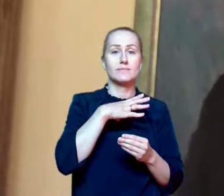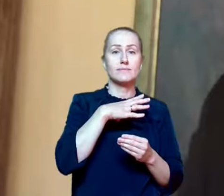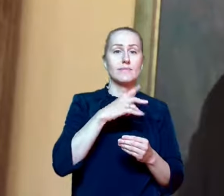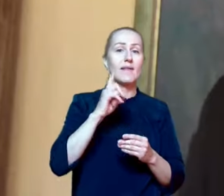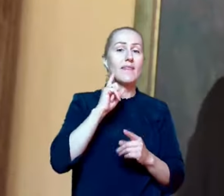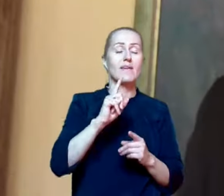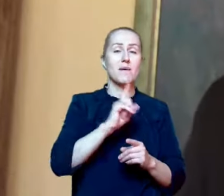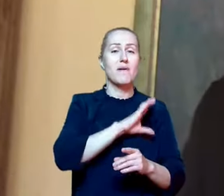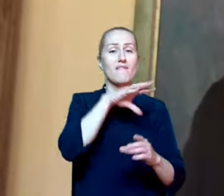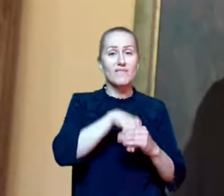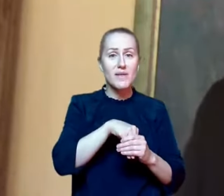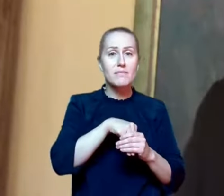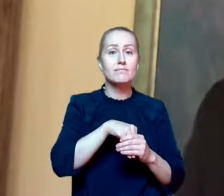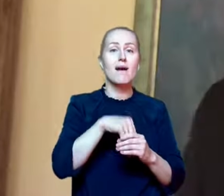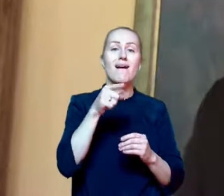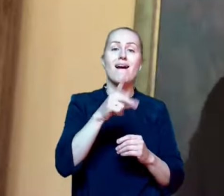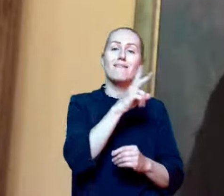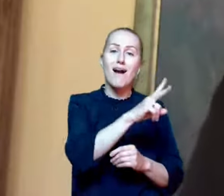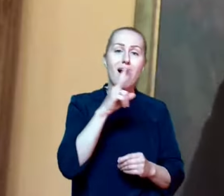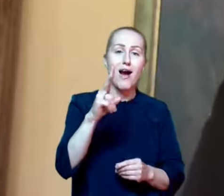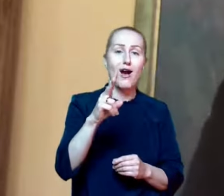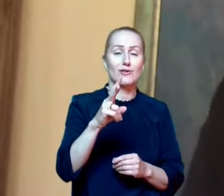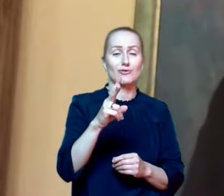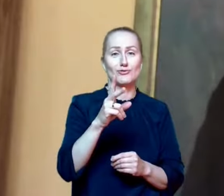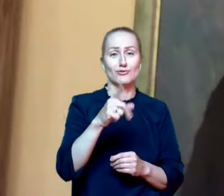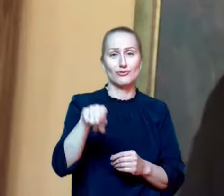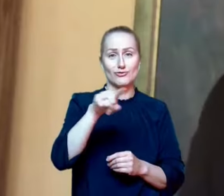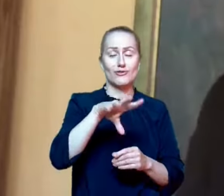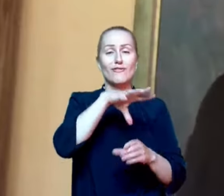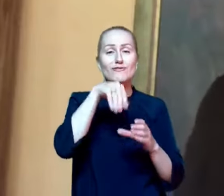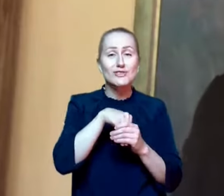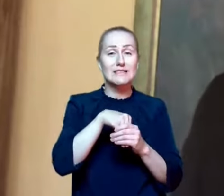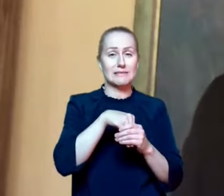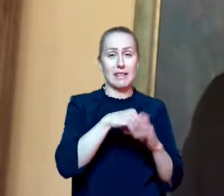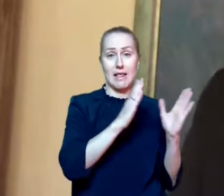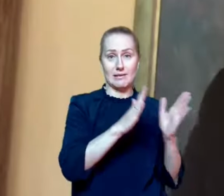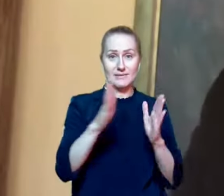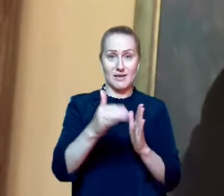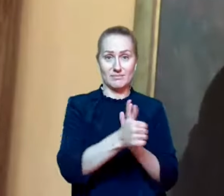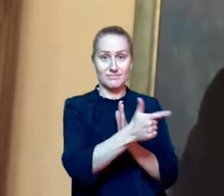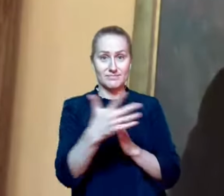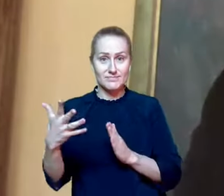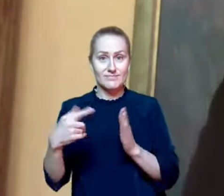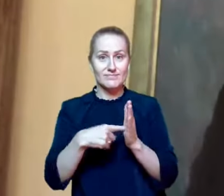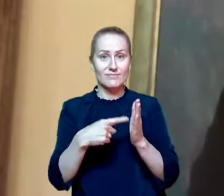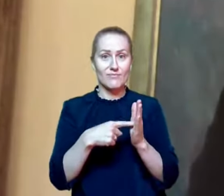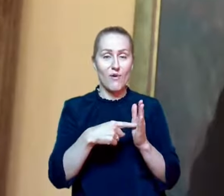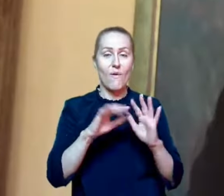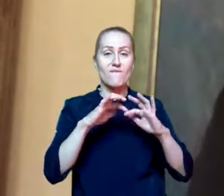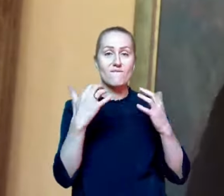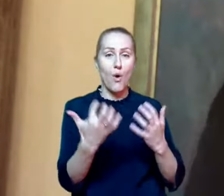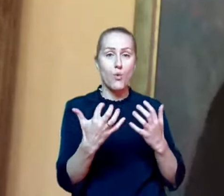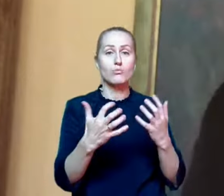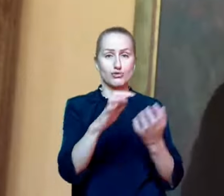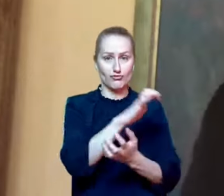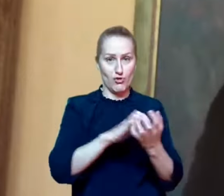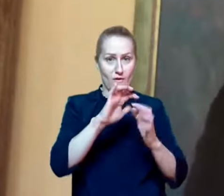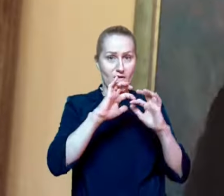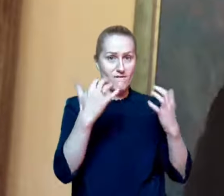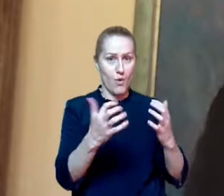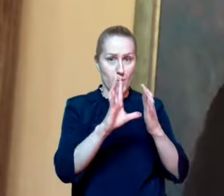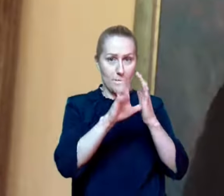to, że każda kolejna edycja forum, Światowego Forum